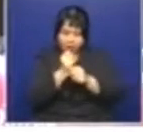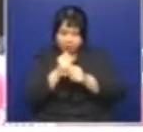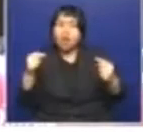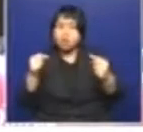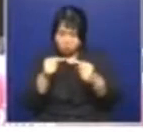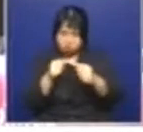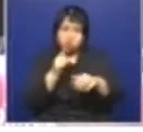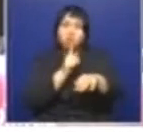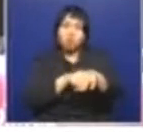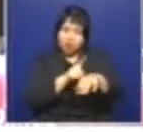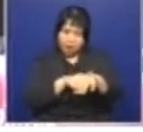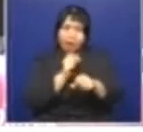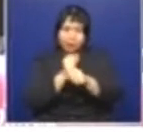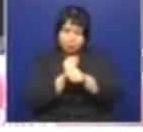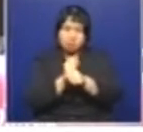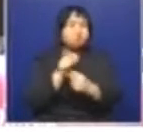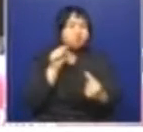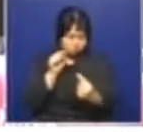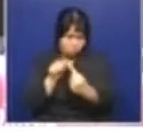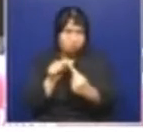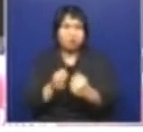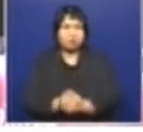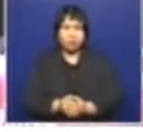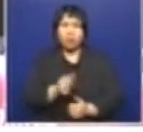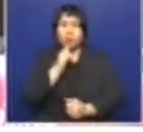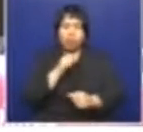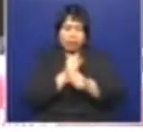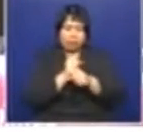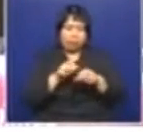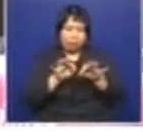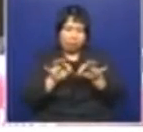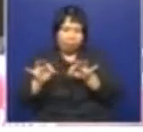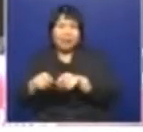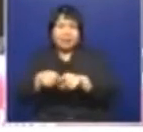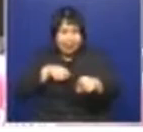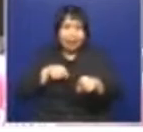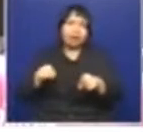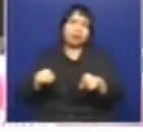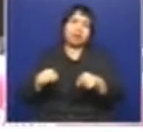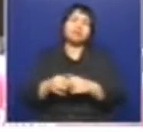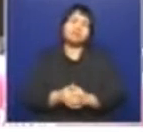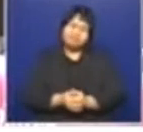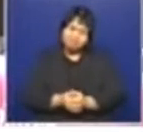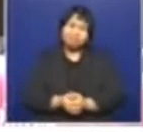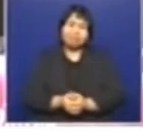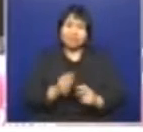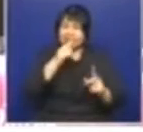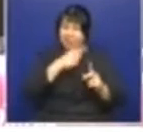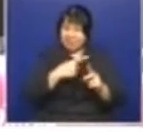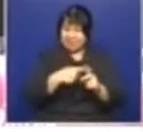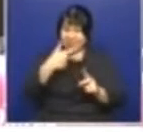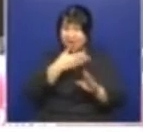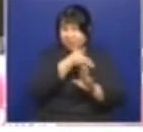ในเวลาที่ทันการทันเกมท่านล่าช้าครับหลายเรื่องท่านครับ3เดือนที่แ